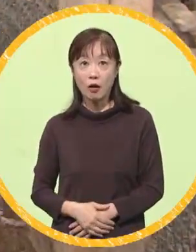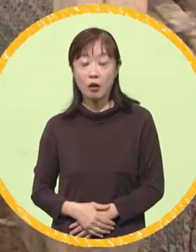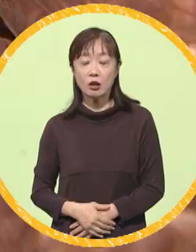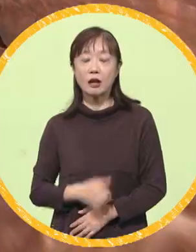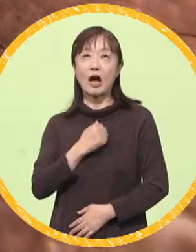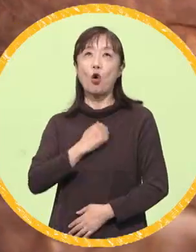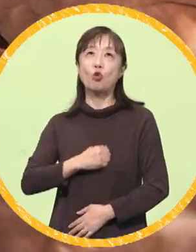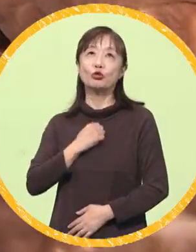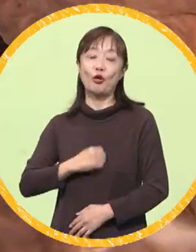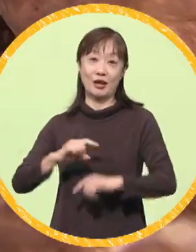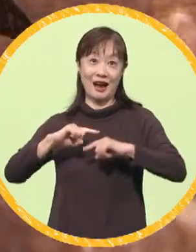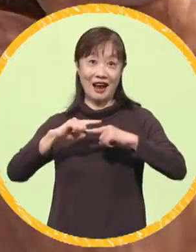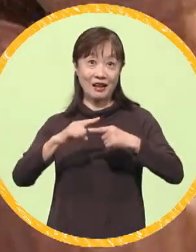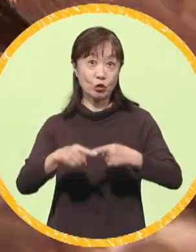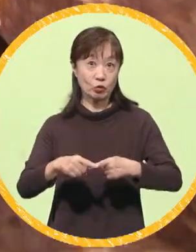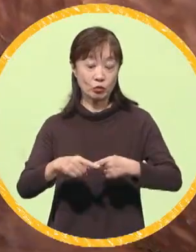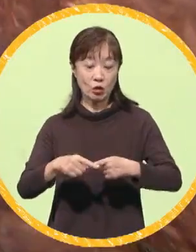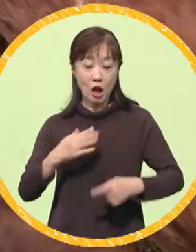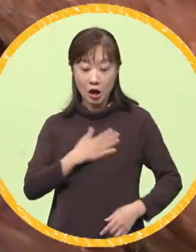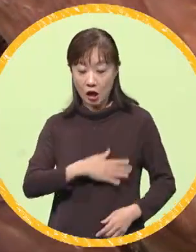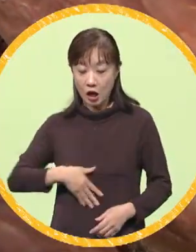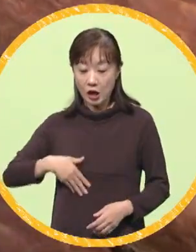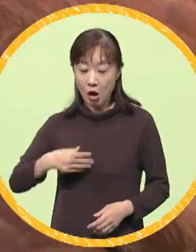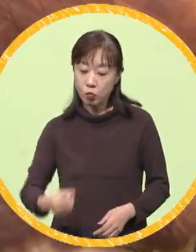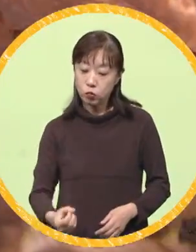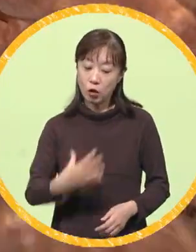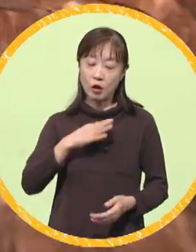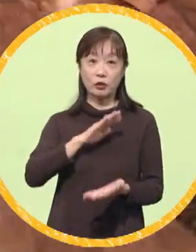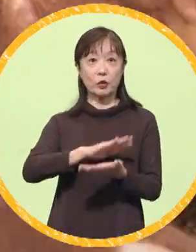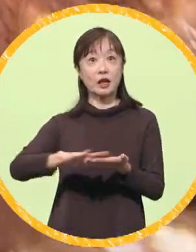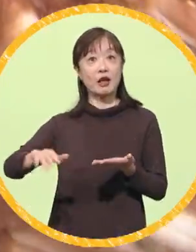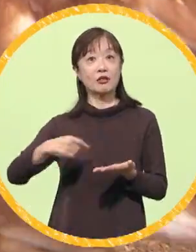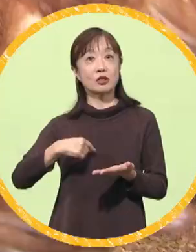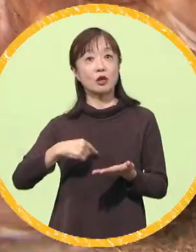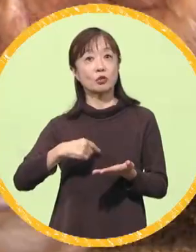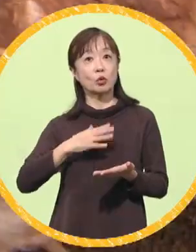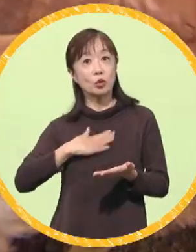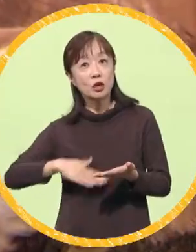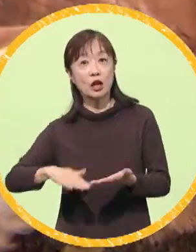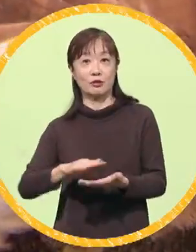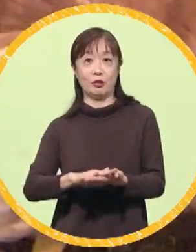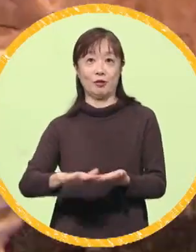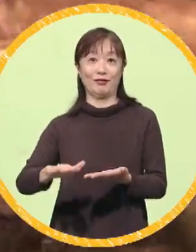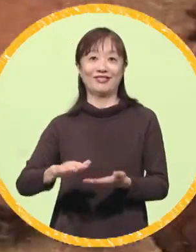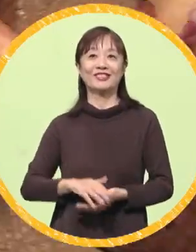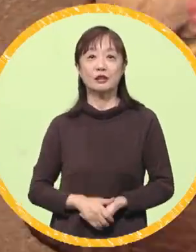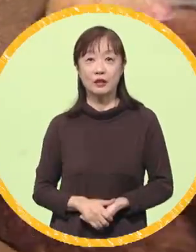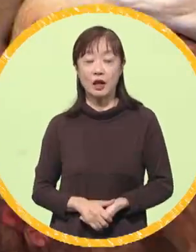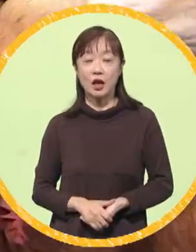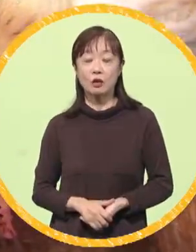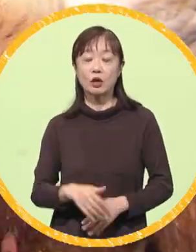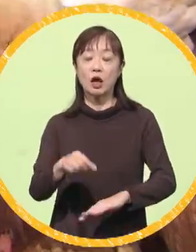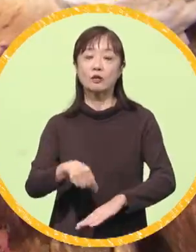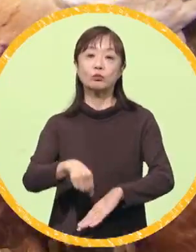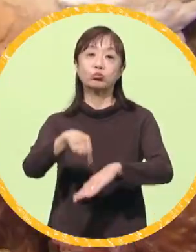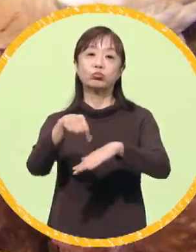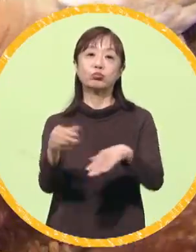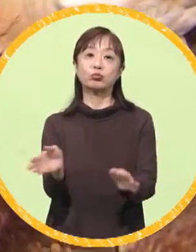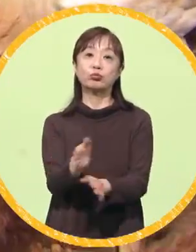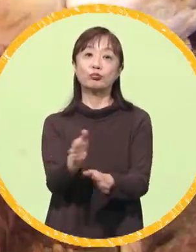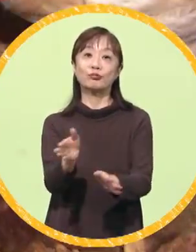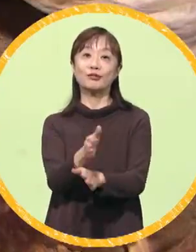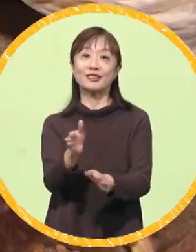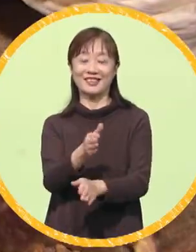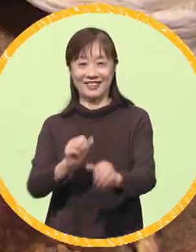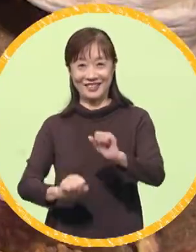ってるイメージ、体をこうきれいにしてる ように。あ、今砂というか土をかけて、 はいはいはい、あれが本当にリラックスしてる動作